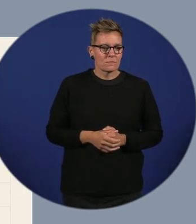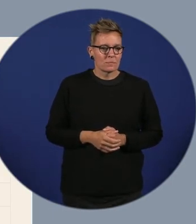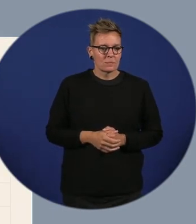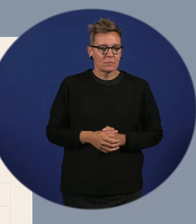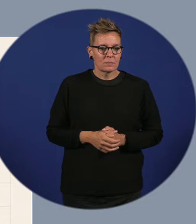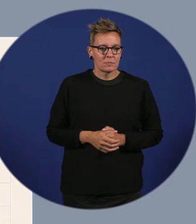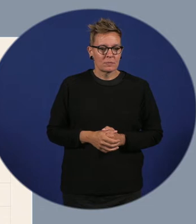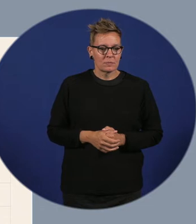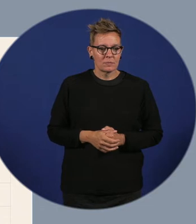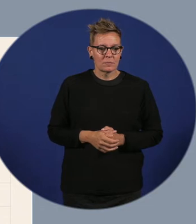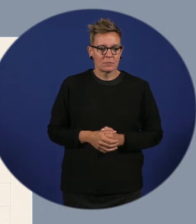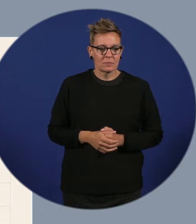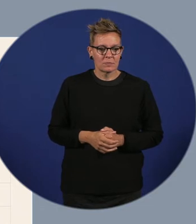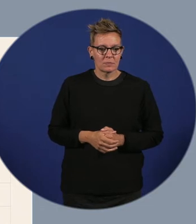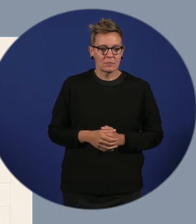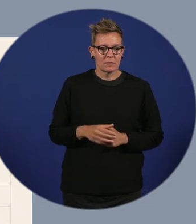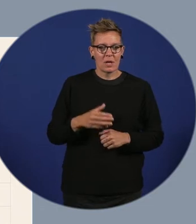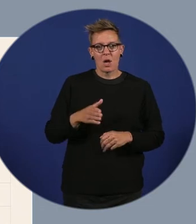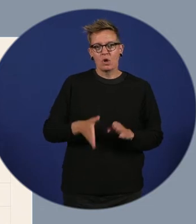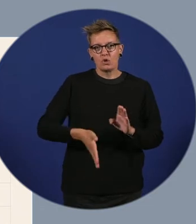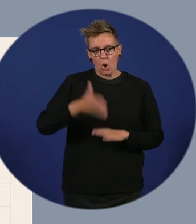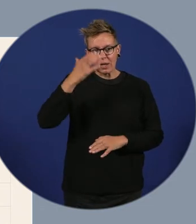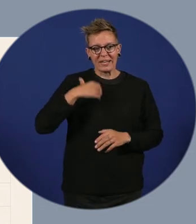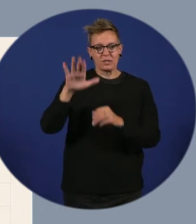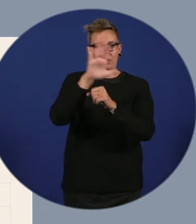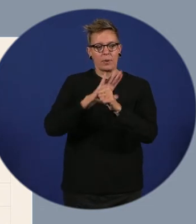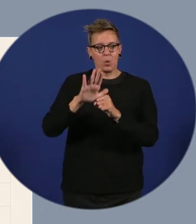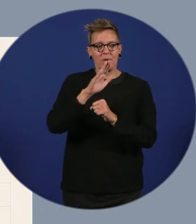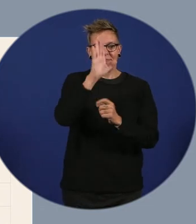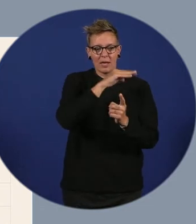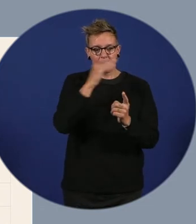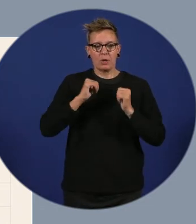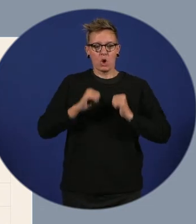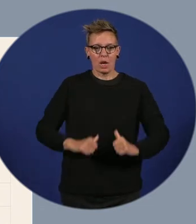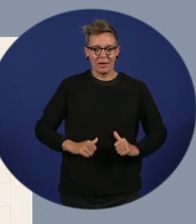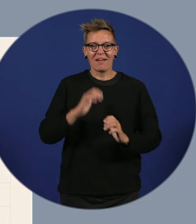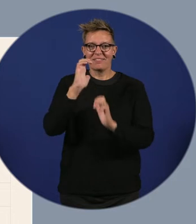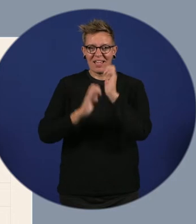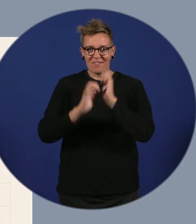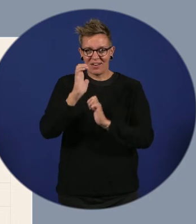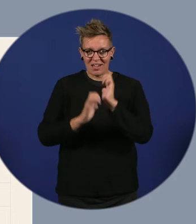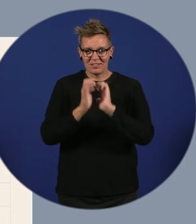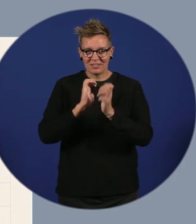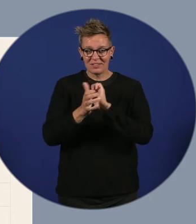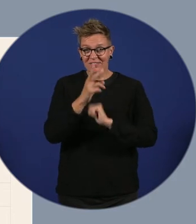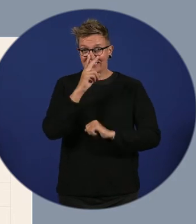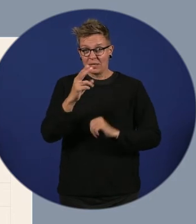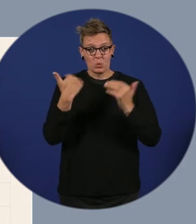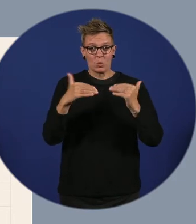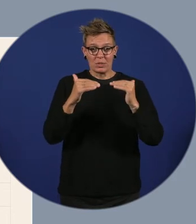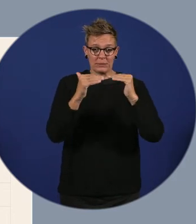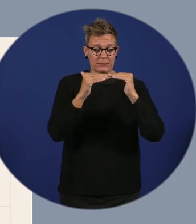Norra riksområdet sträcker sig från Värmland, Dalarna, Gävleborg och norrut. Kartan visar att det är oerhört jämnt i